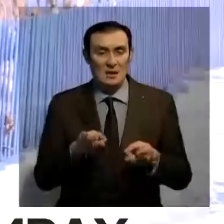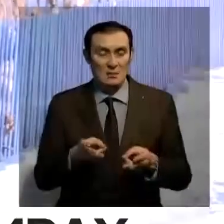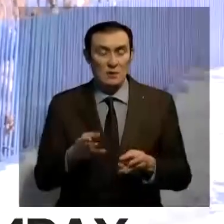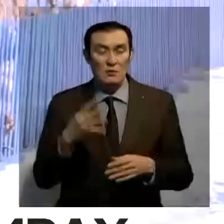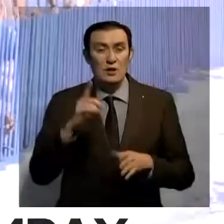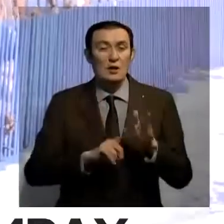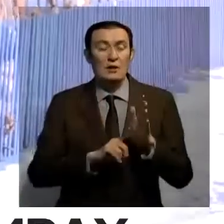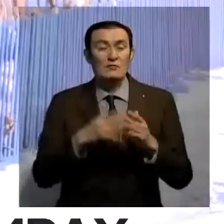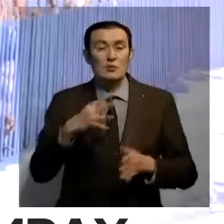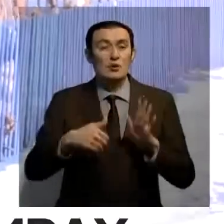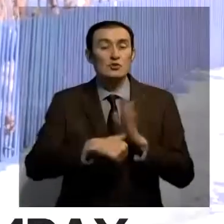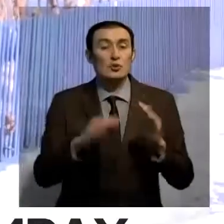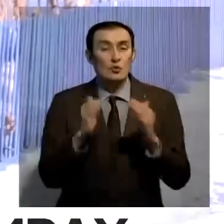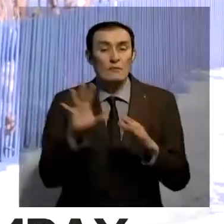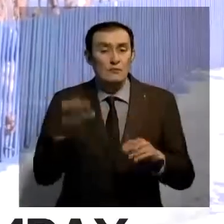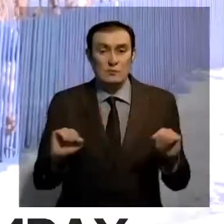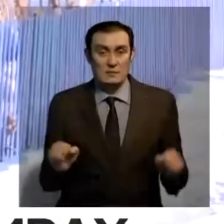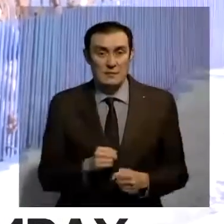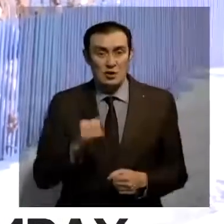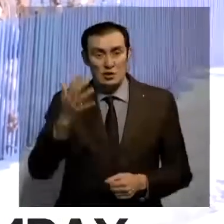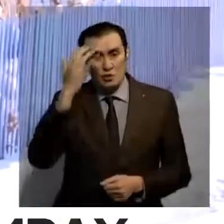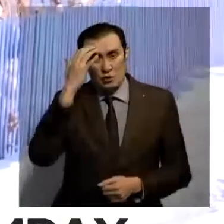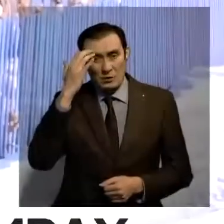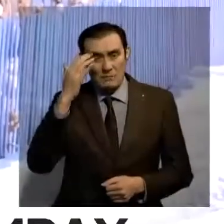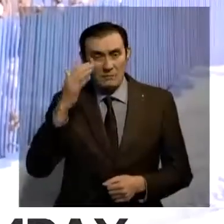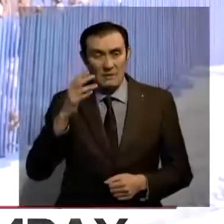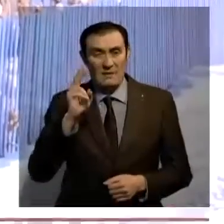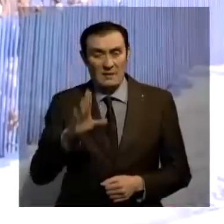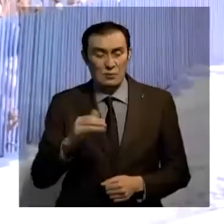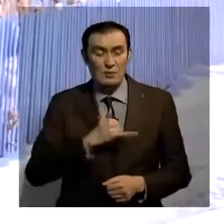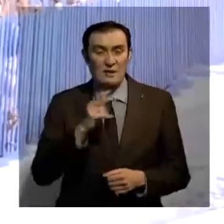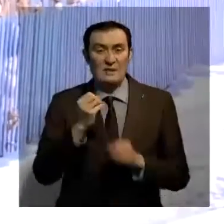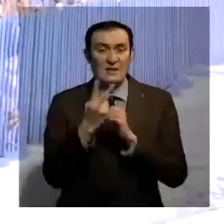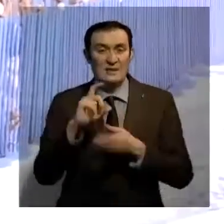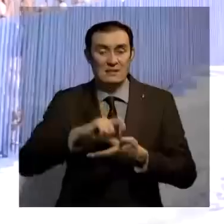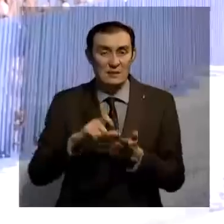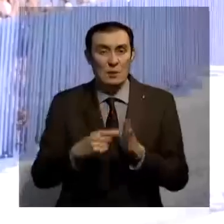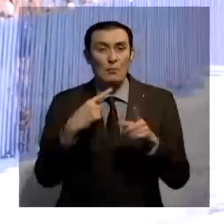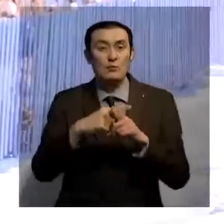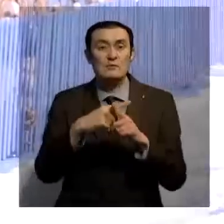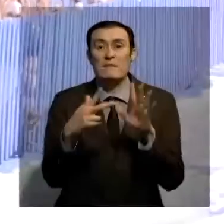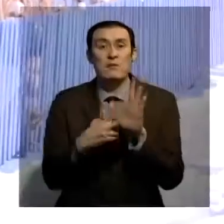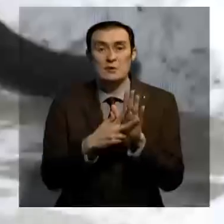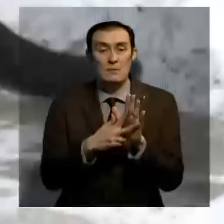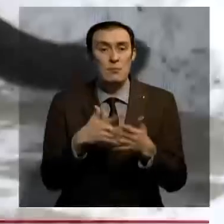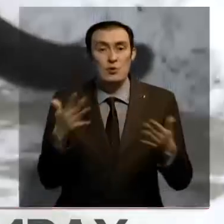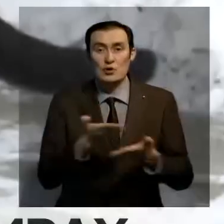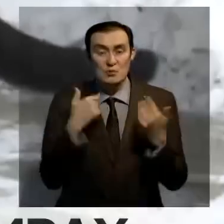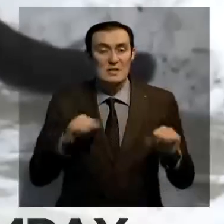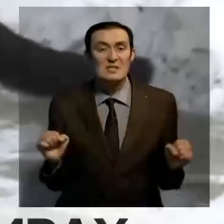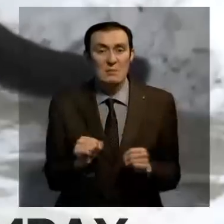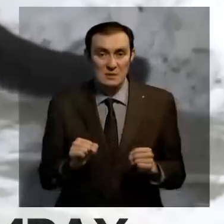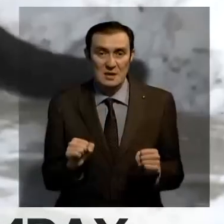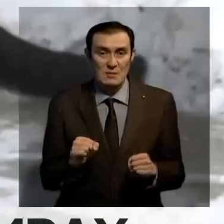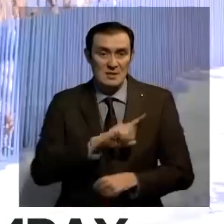вот в 46-м доме вообще все попромерзало. Черные квартиры, вот у меня тоже здесь квартира 12-я, там плюс 8, выше не поднимается. Мы замерзаем